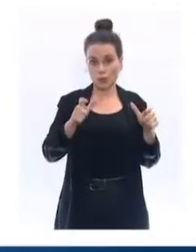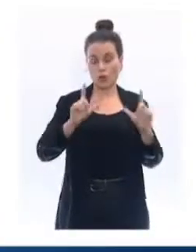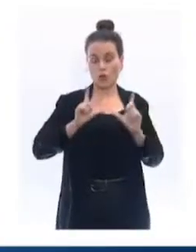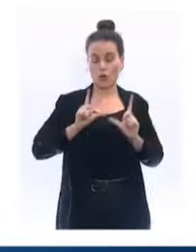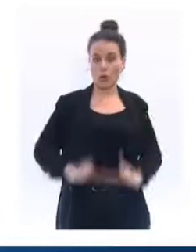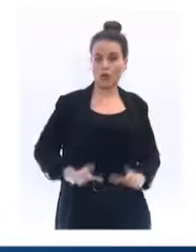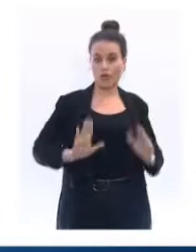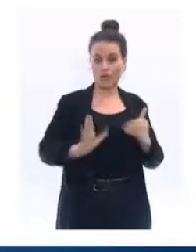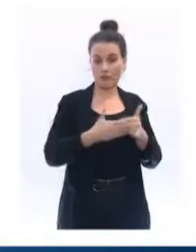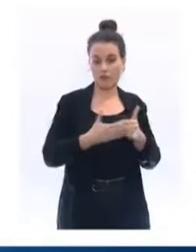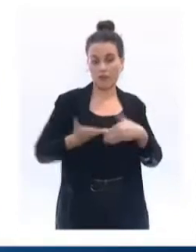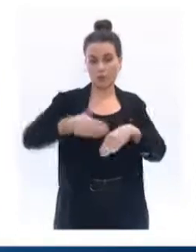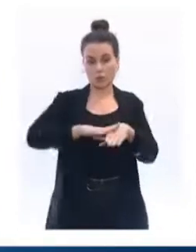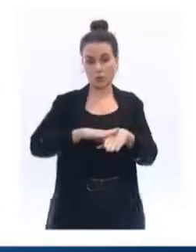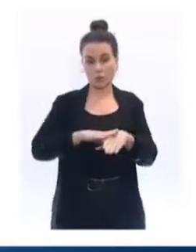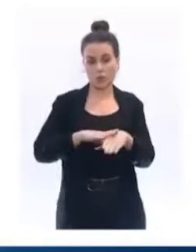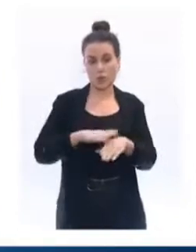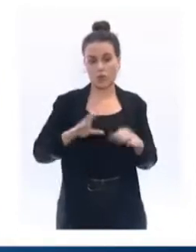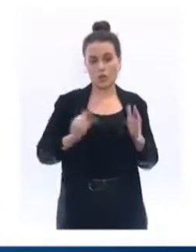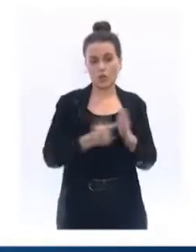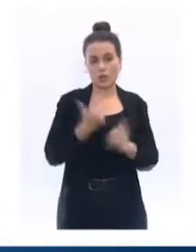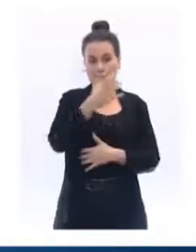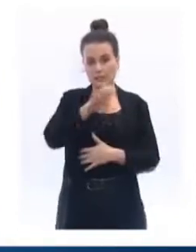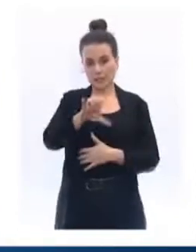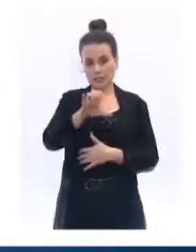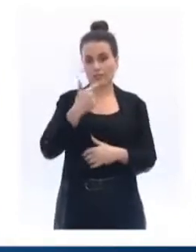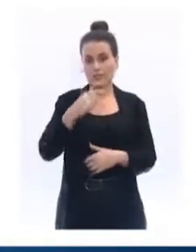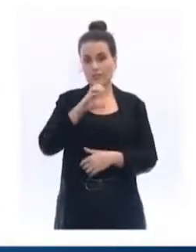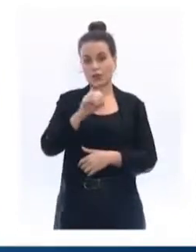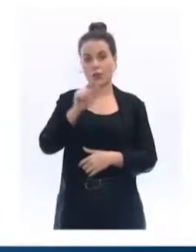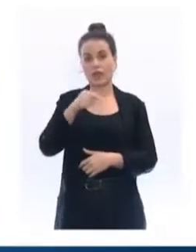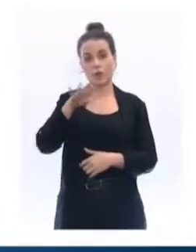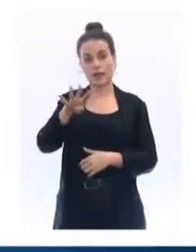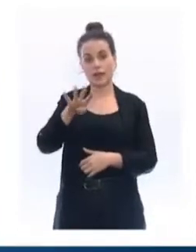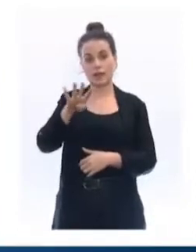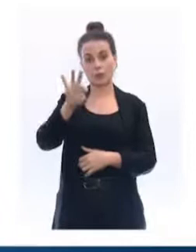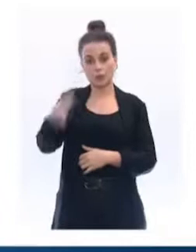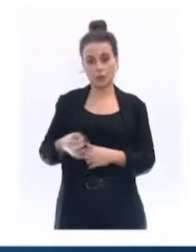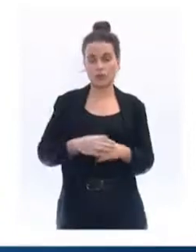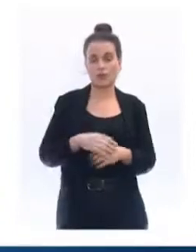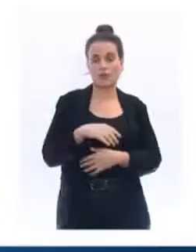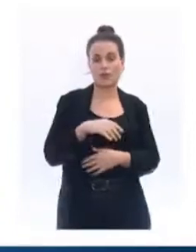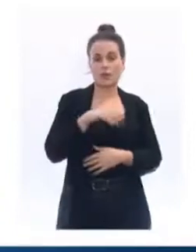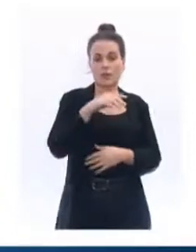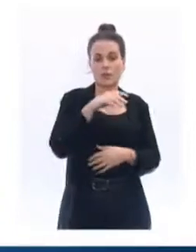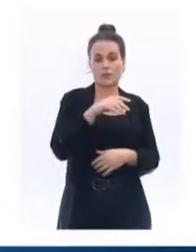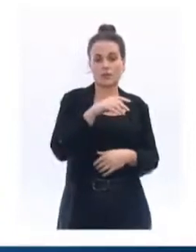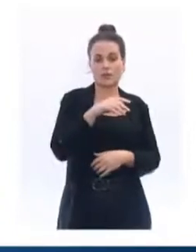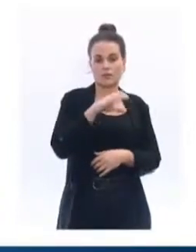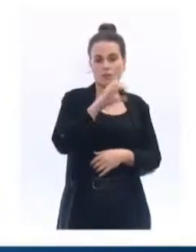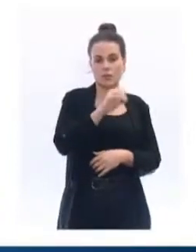c'est à dire 0 04 % de fermeture il y avait 2 193 classes fermées ce qui correspond à 0 point 0